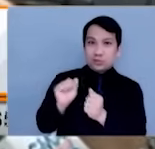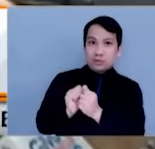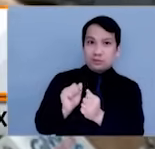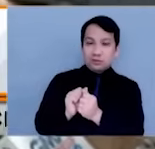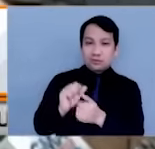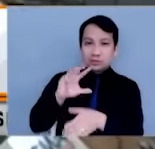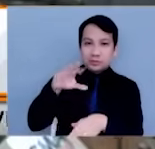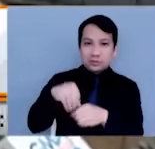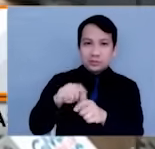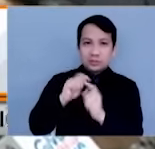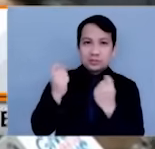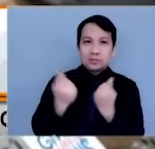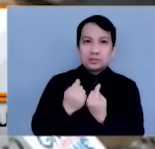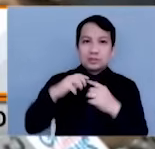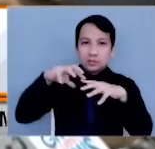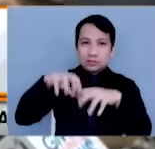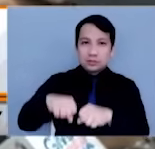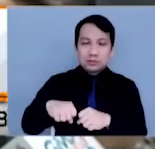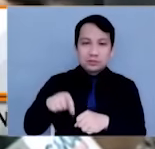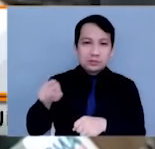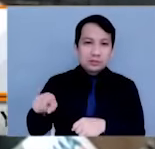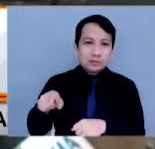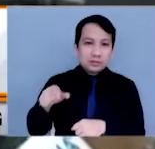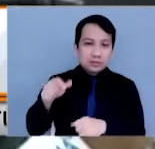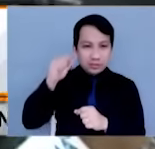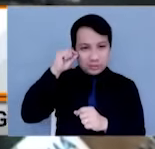sa team na nag-aresto sa ganyan-ganyan.